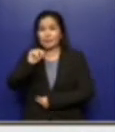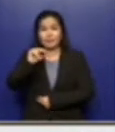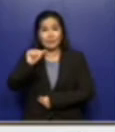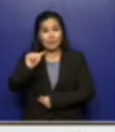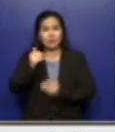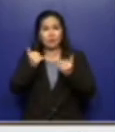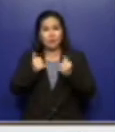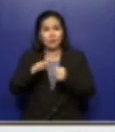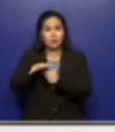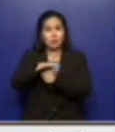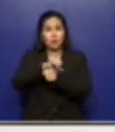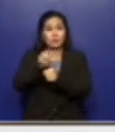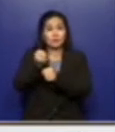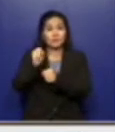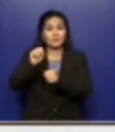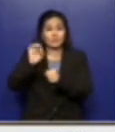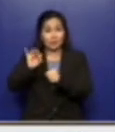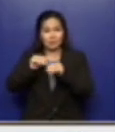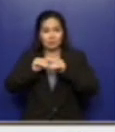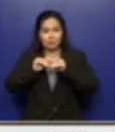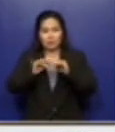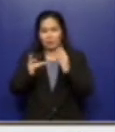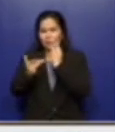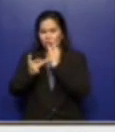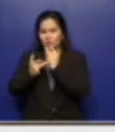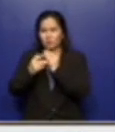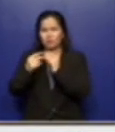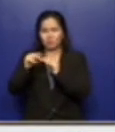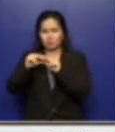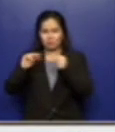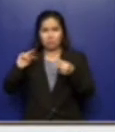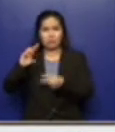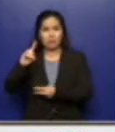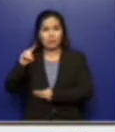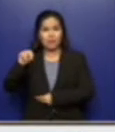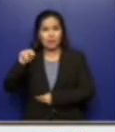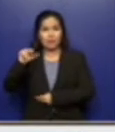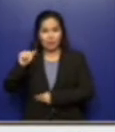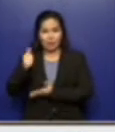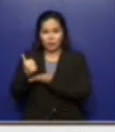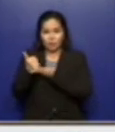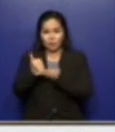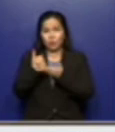ดแบบนี้นะคะเทคโนโลยีตัวนี้ยังสามารถที่จะ